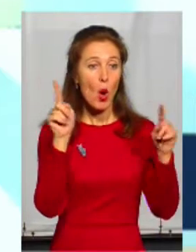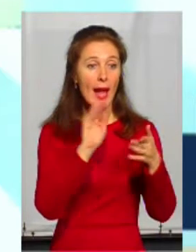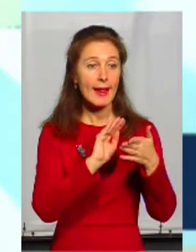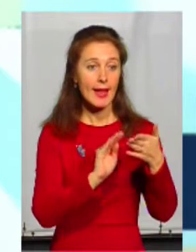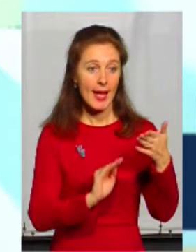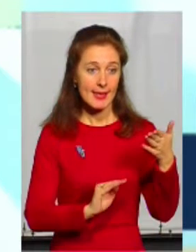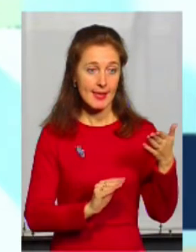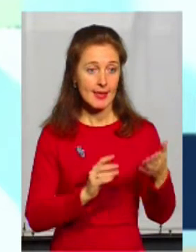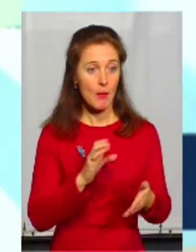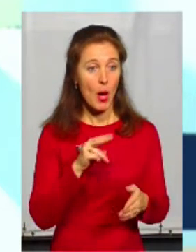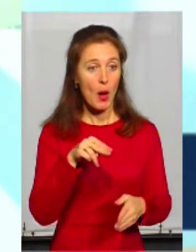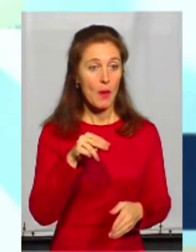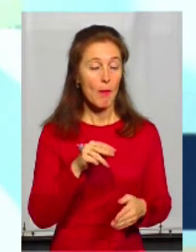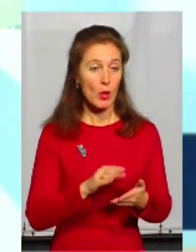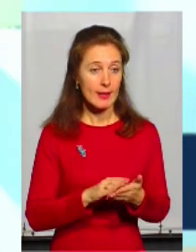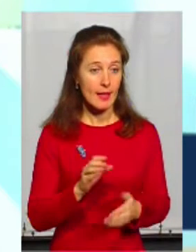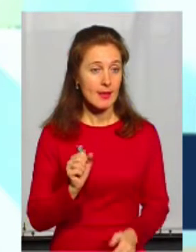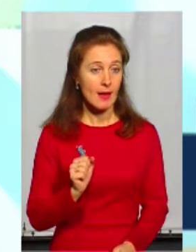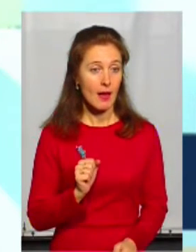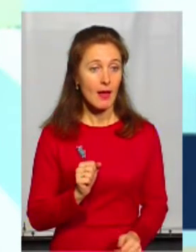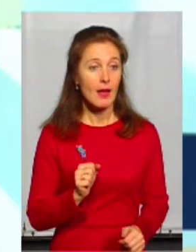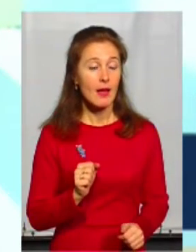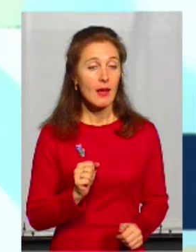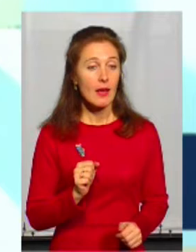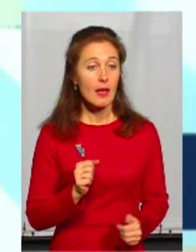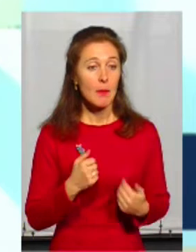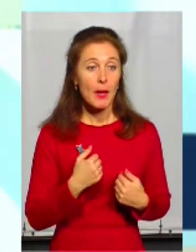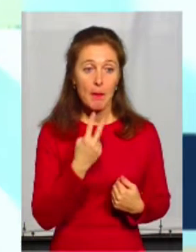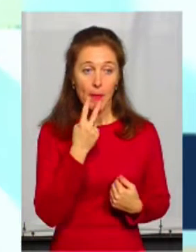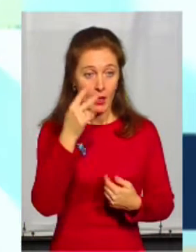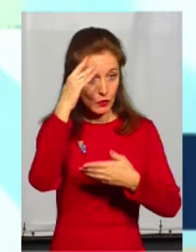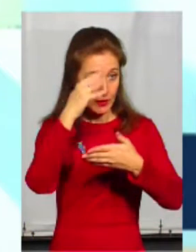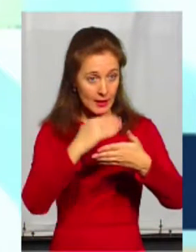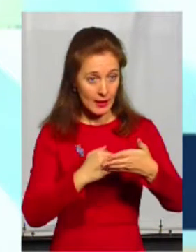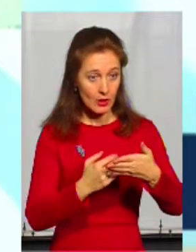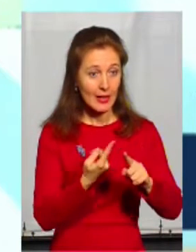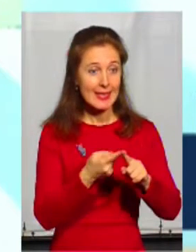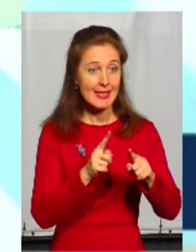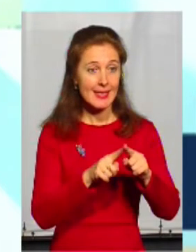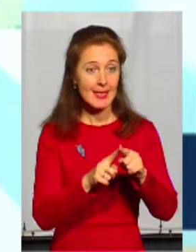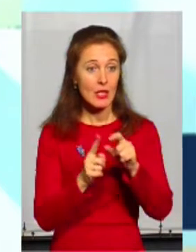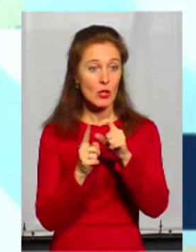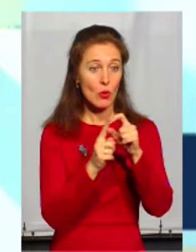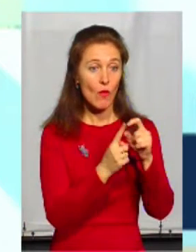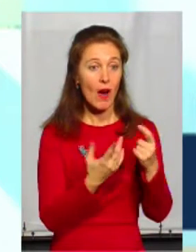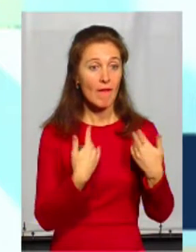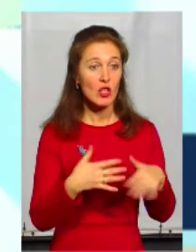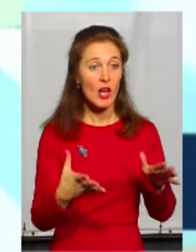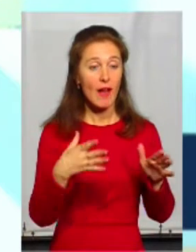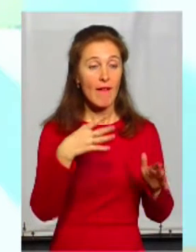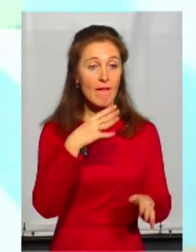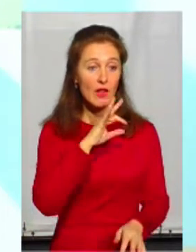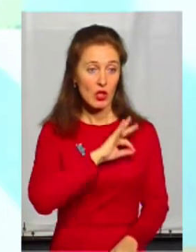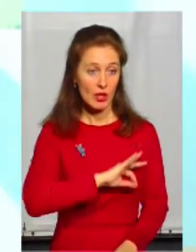поет, а вона поетеса. І власне, в будь-яких титрах ми вже бачимо ці активно вживані фемінітиви. Це вже